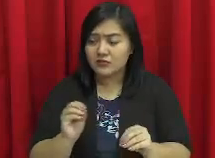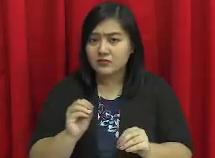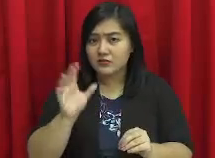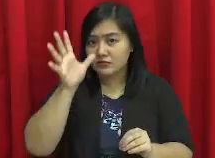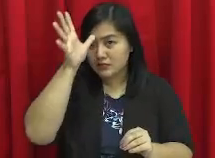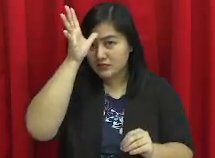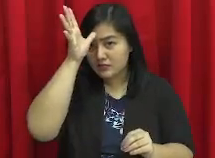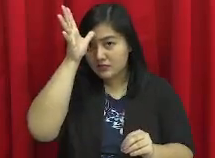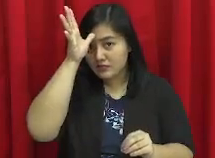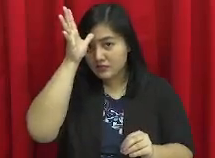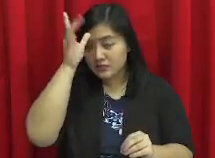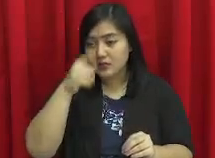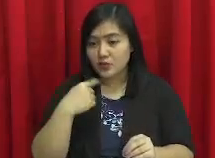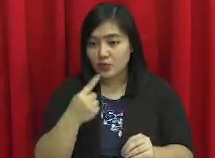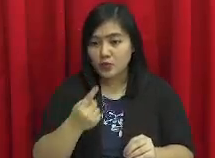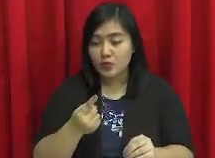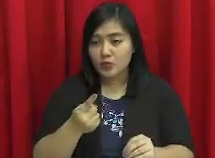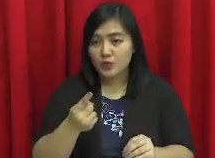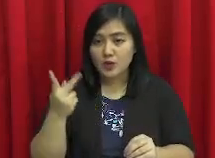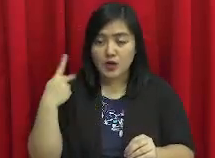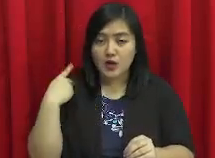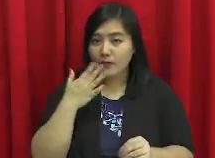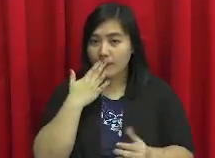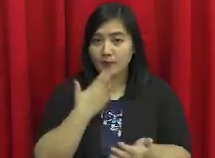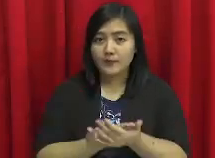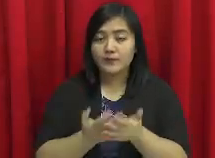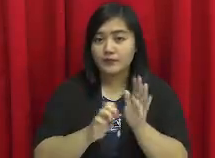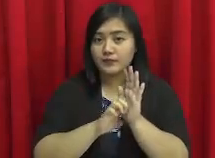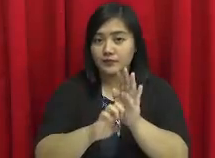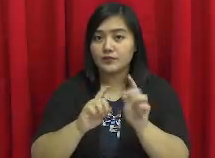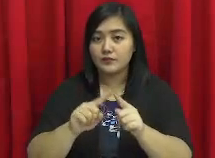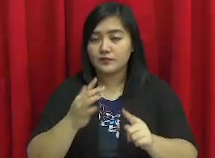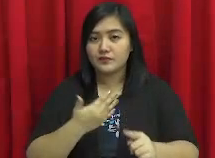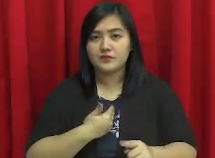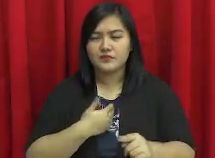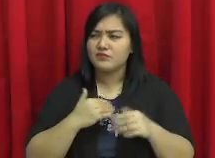it's good. Walang tatay na amira.